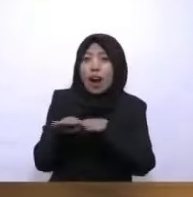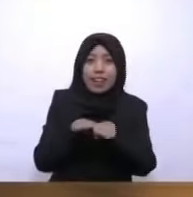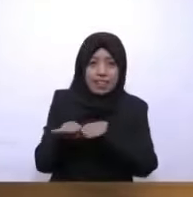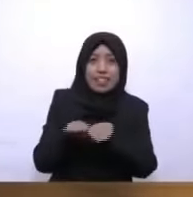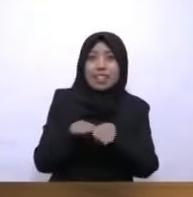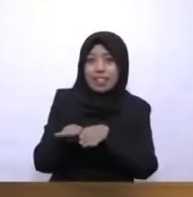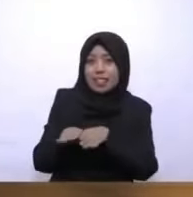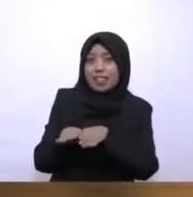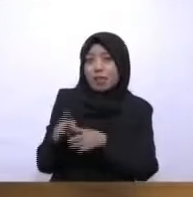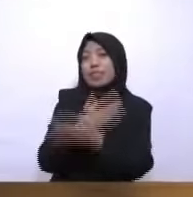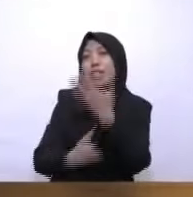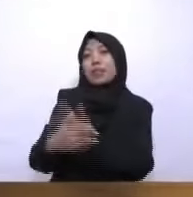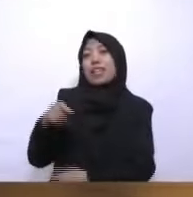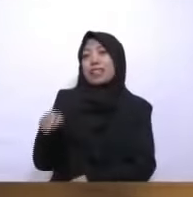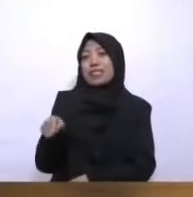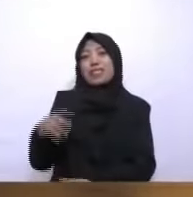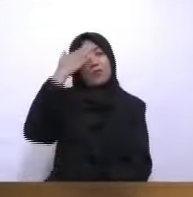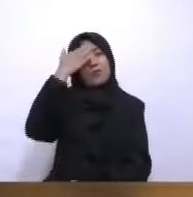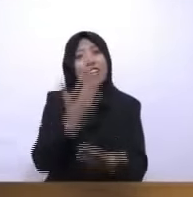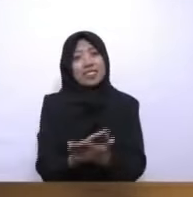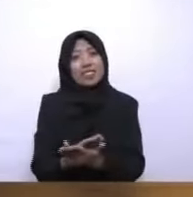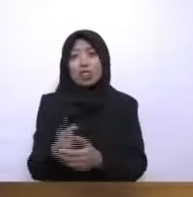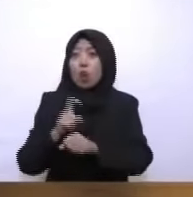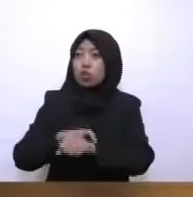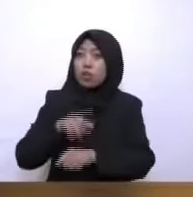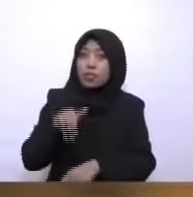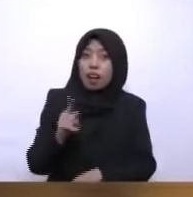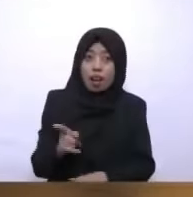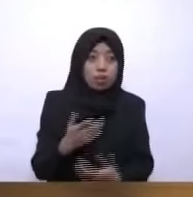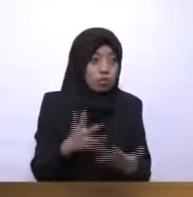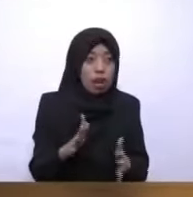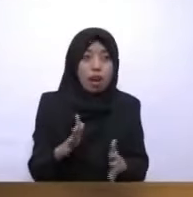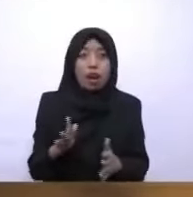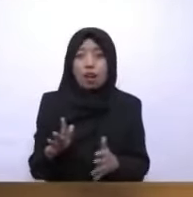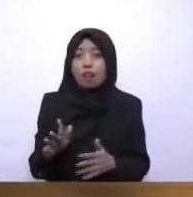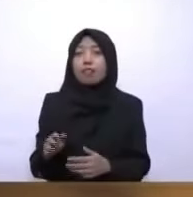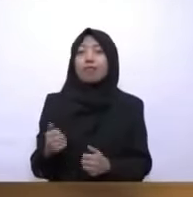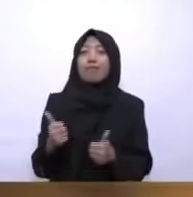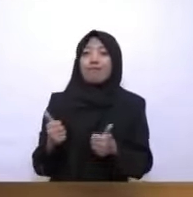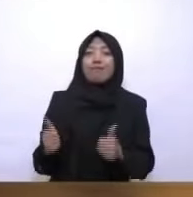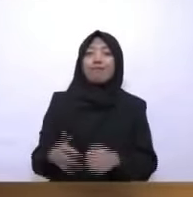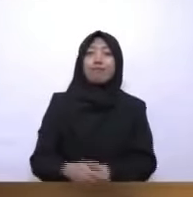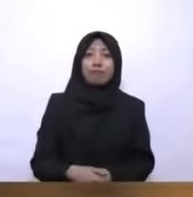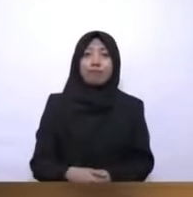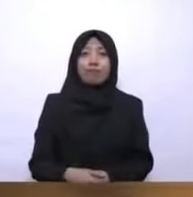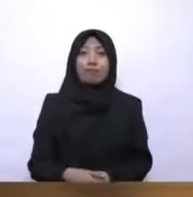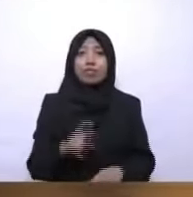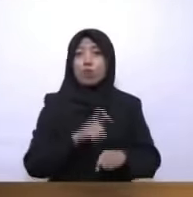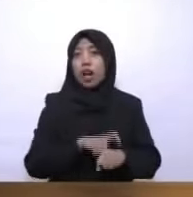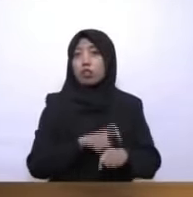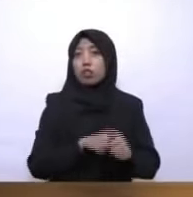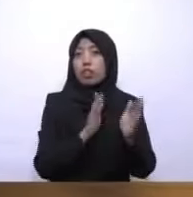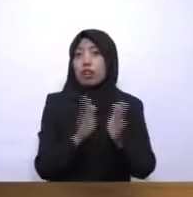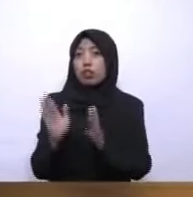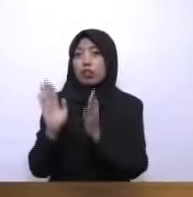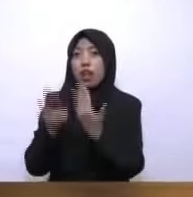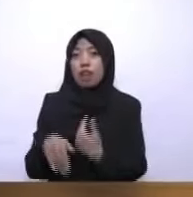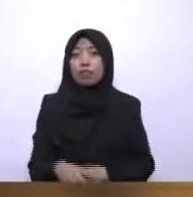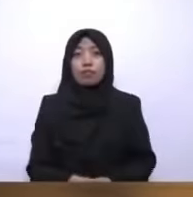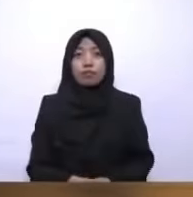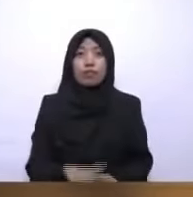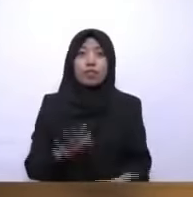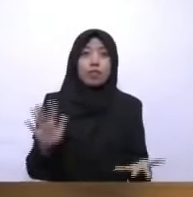dengan penyandang disabilitas. Terima kasih. Masih ada waktu? Sudah. Oh, baik. Kita akan atur ulang kembali waktunya. Baik.